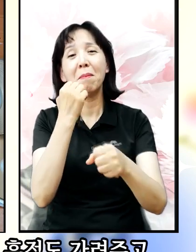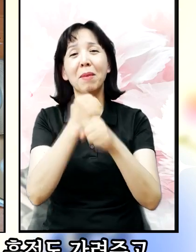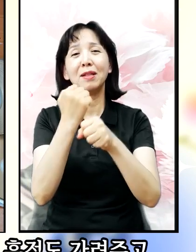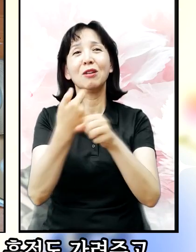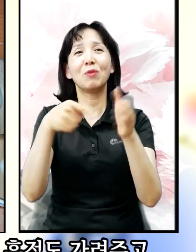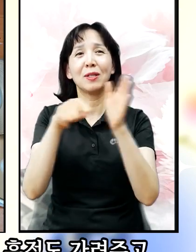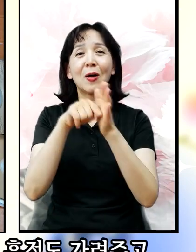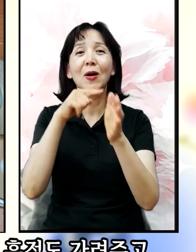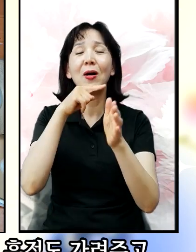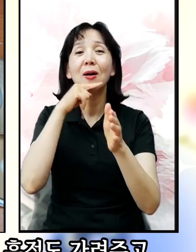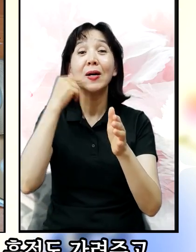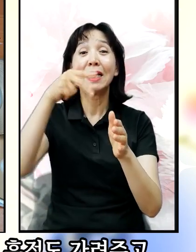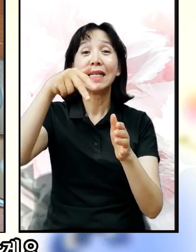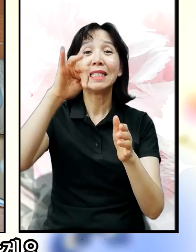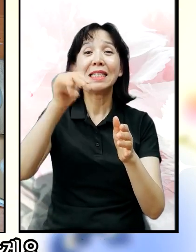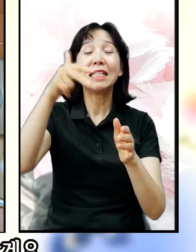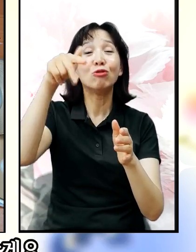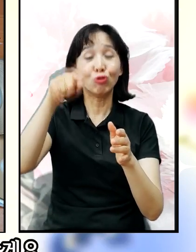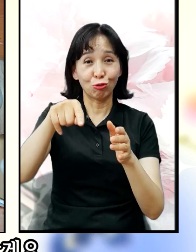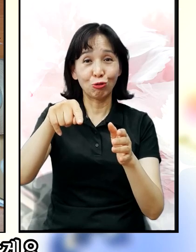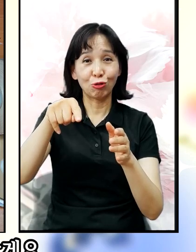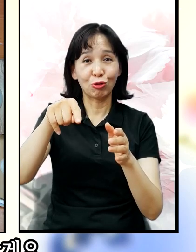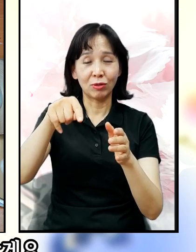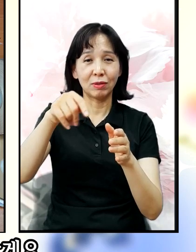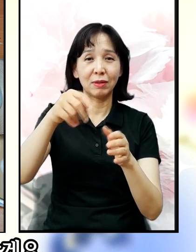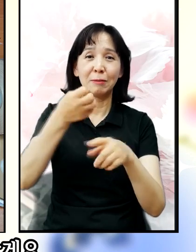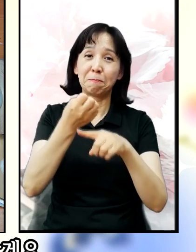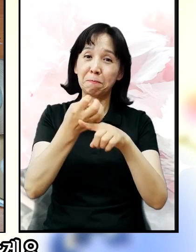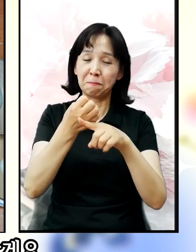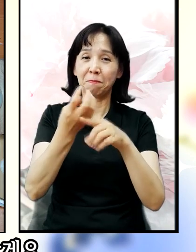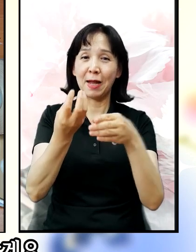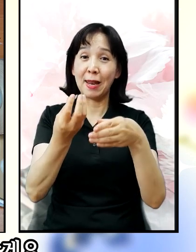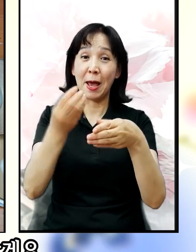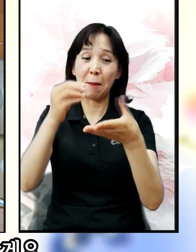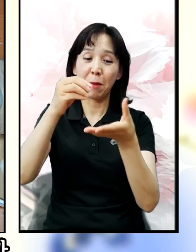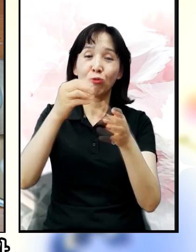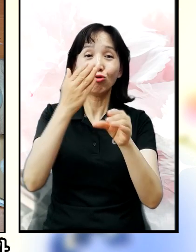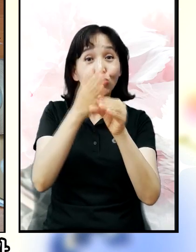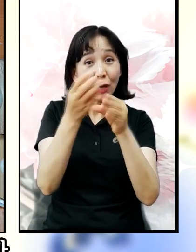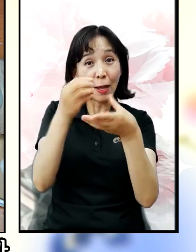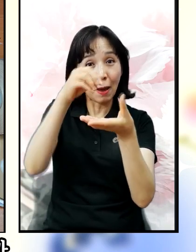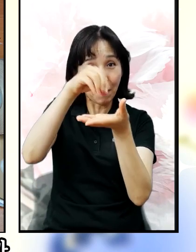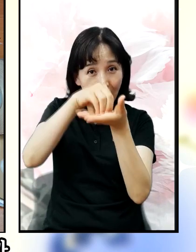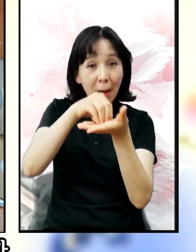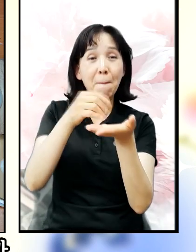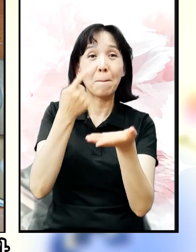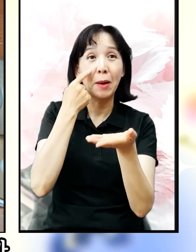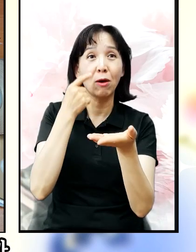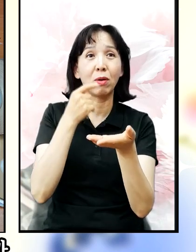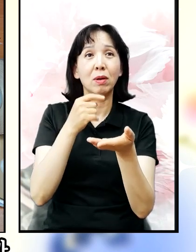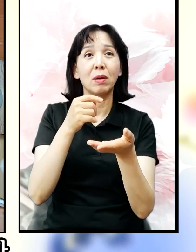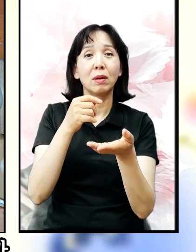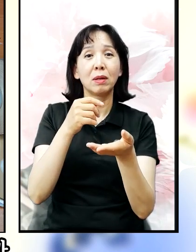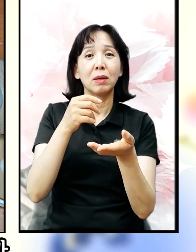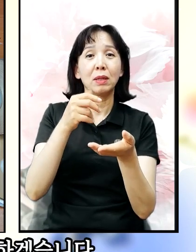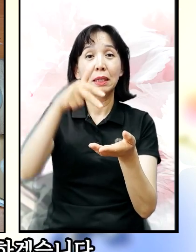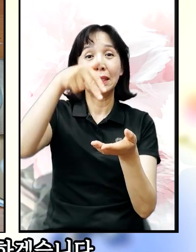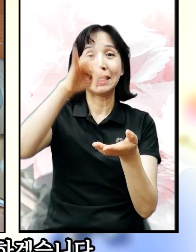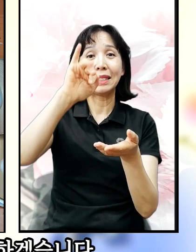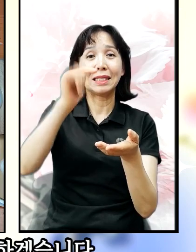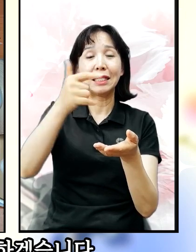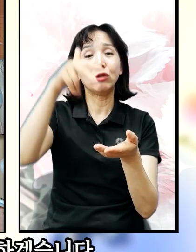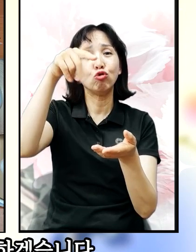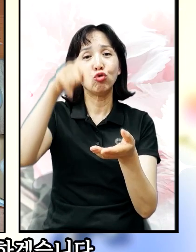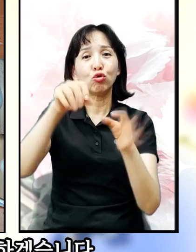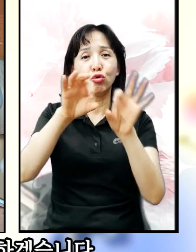흔적도 가려주고 진주를 하나 붙여보도록 할게요. 자, 진주는 구멍이 있으니까